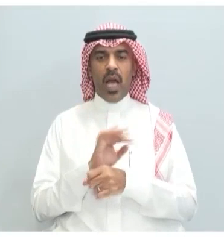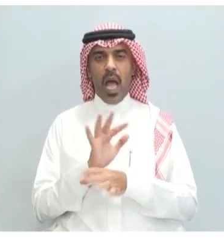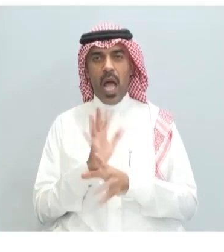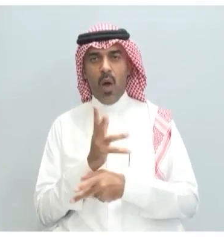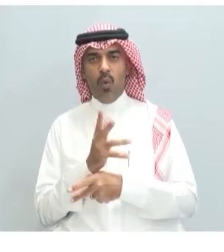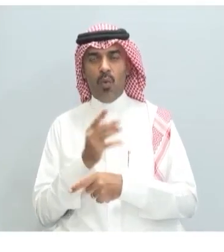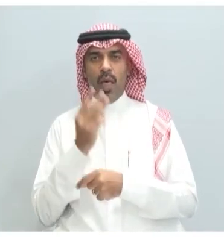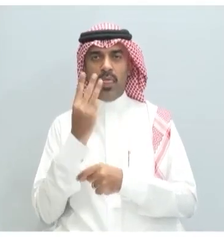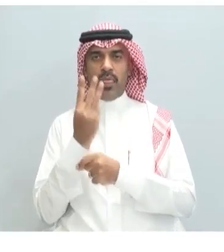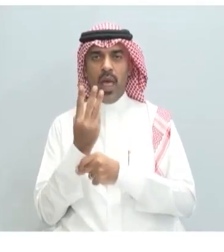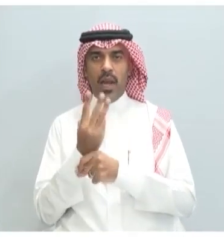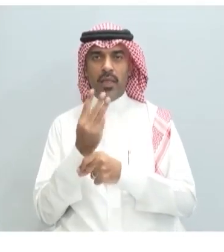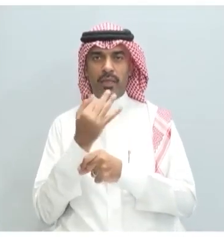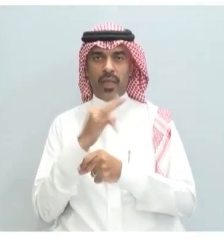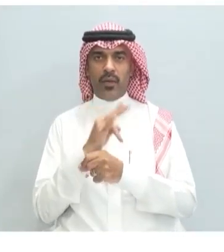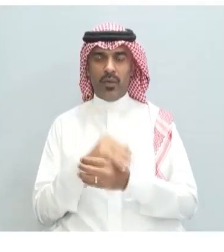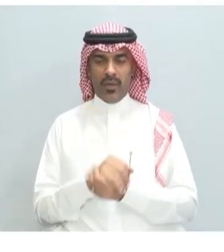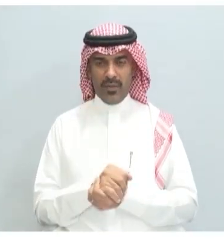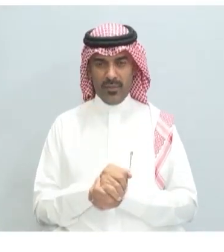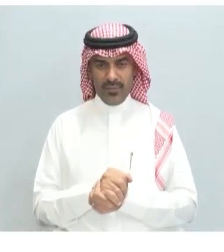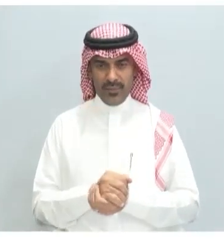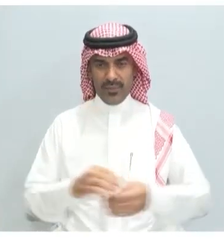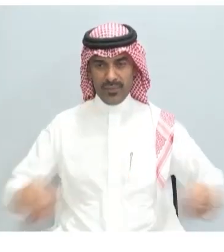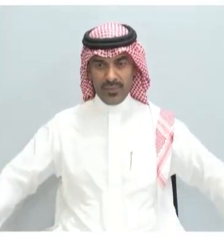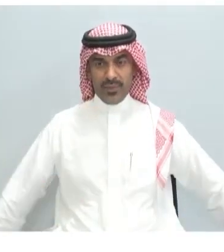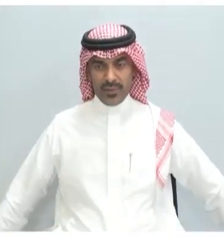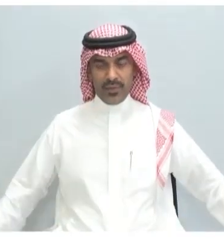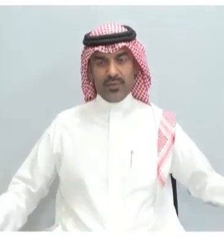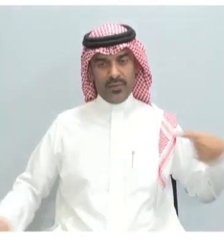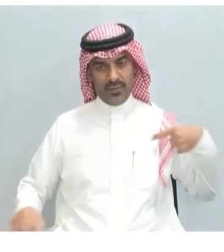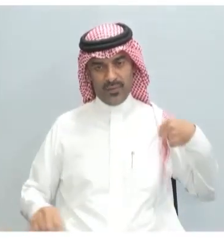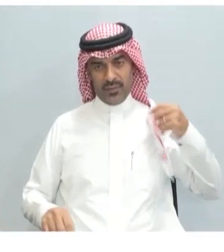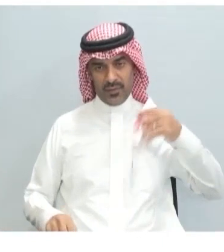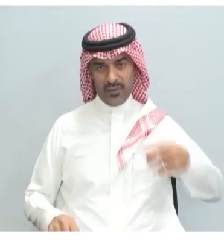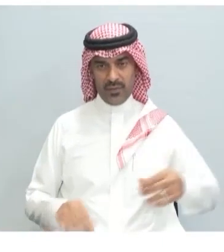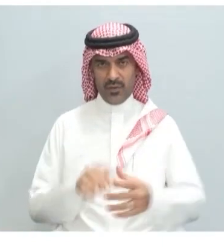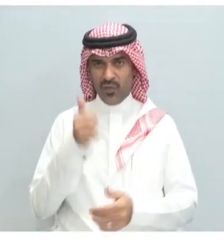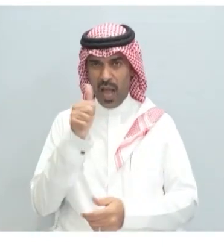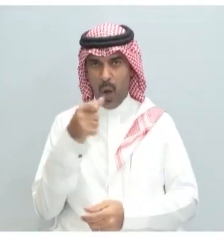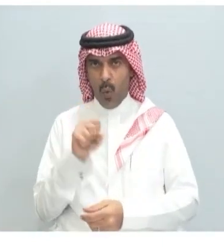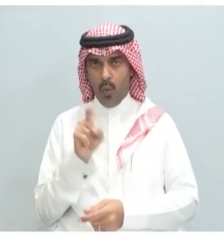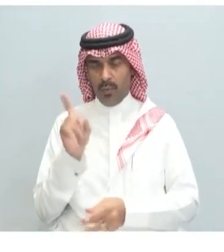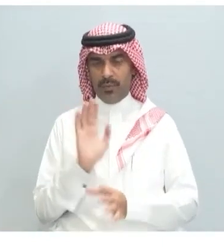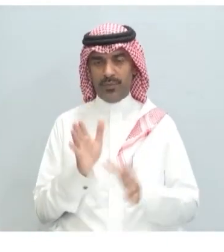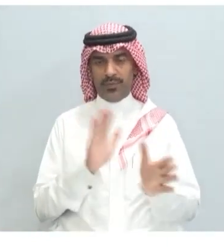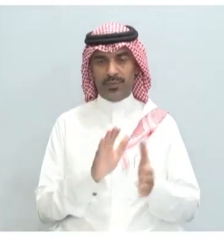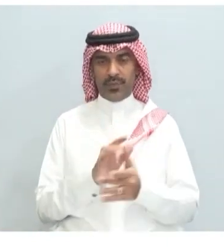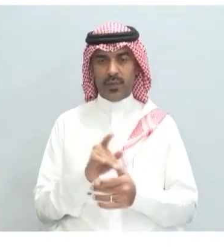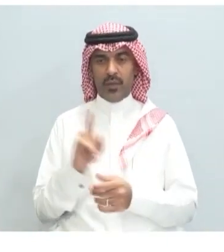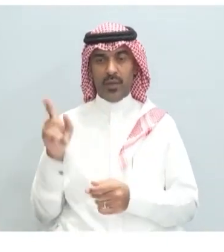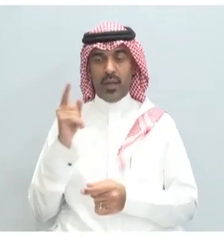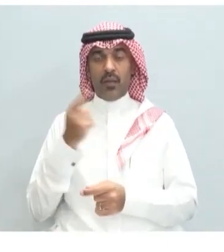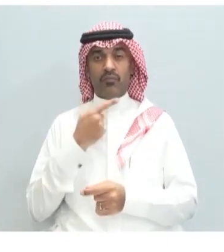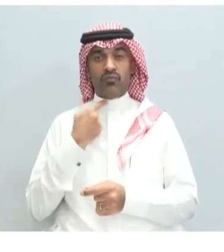صالح يرغب ان يكون المسؤول اما من الصف الثاني ثانوي او من الصف الثالث الثانوي في حين